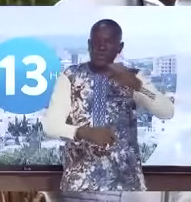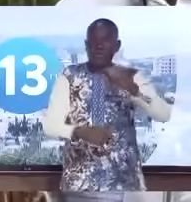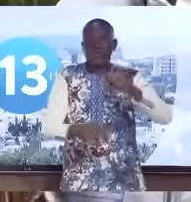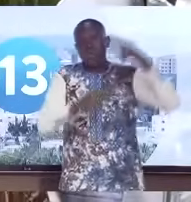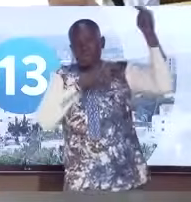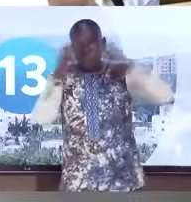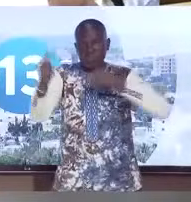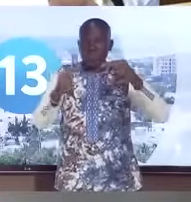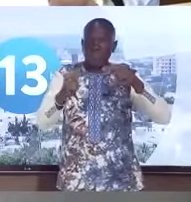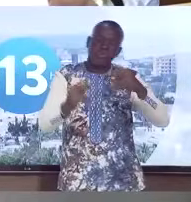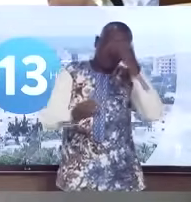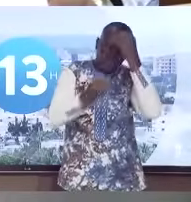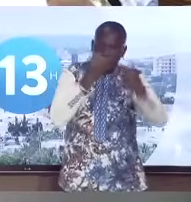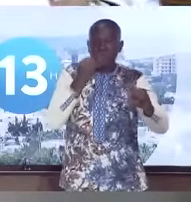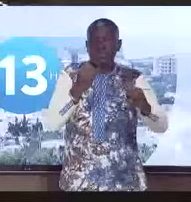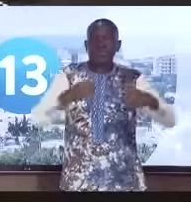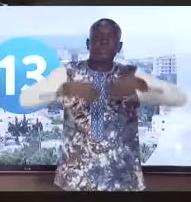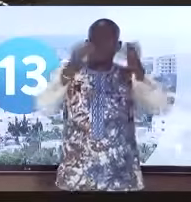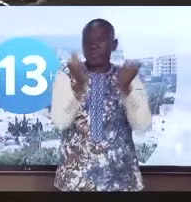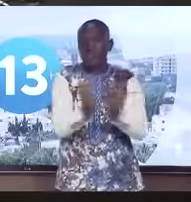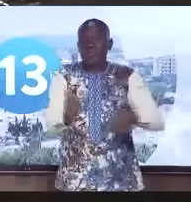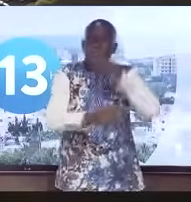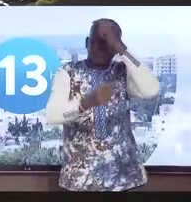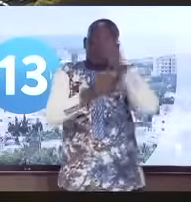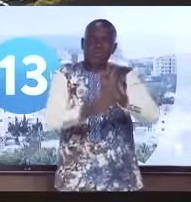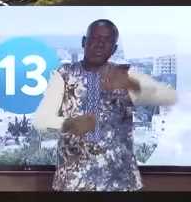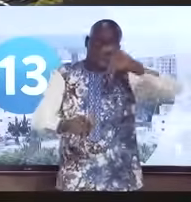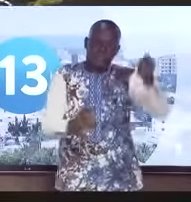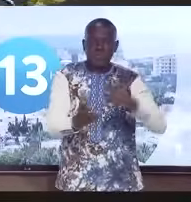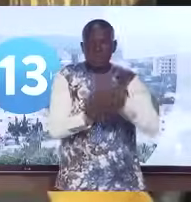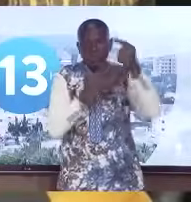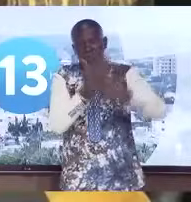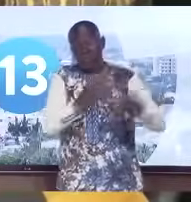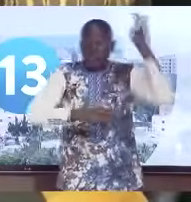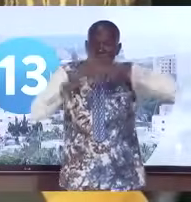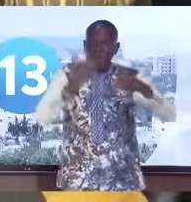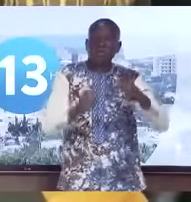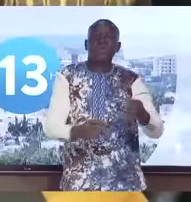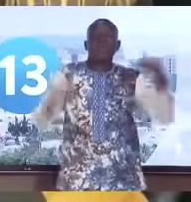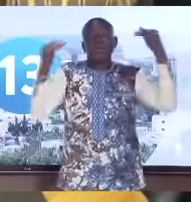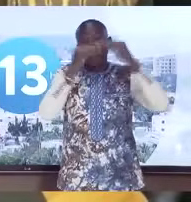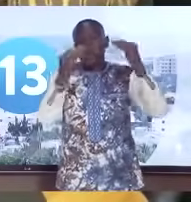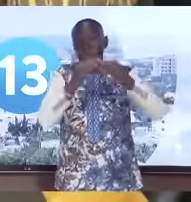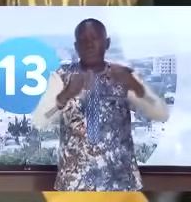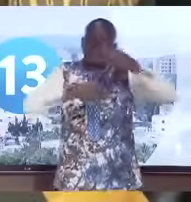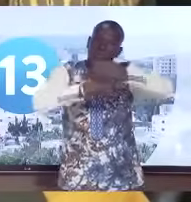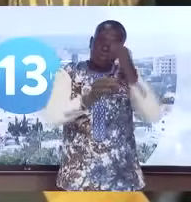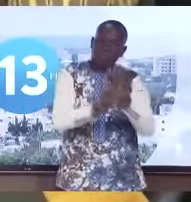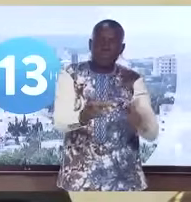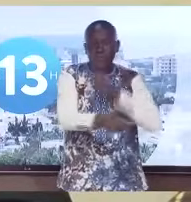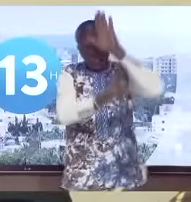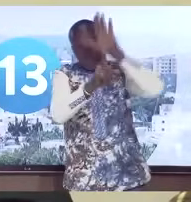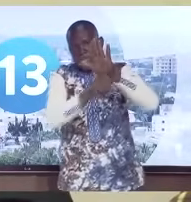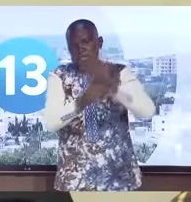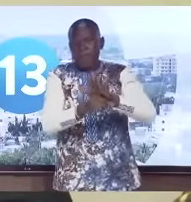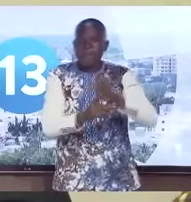de réalisation. Les comités de pilotage des 10 projets examinés ont également formulé des recommandations pour